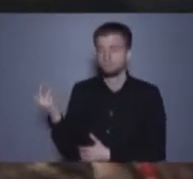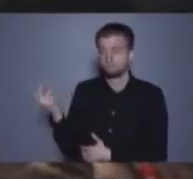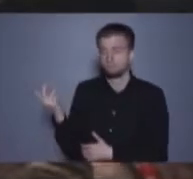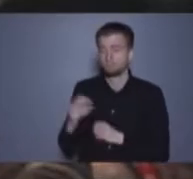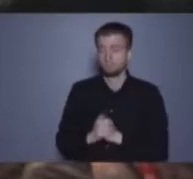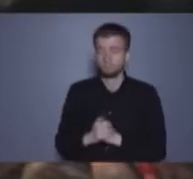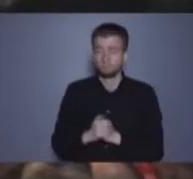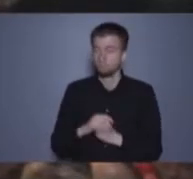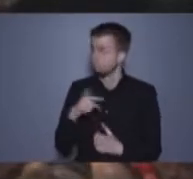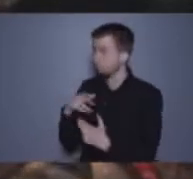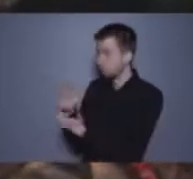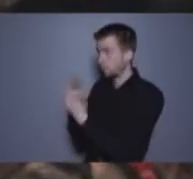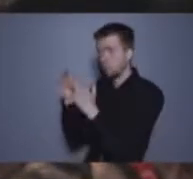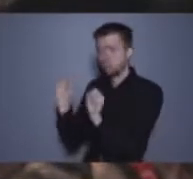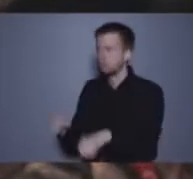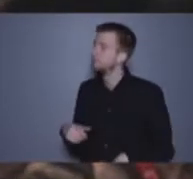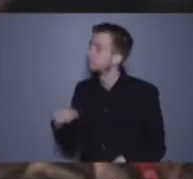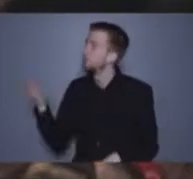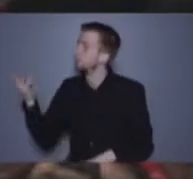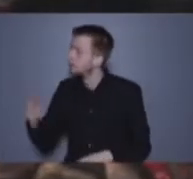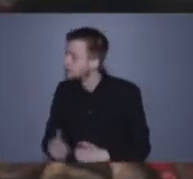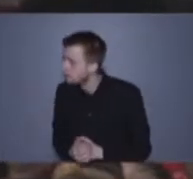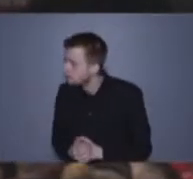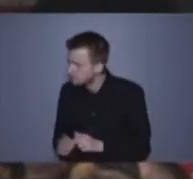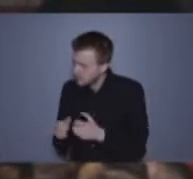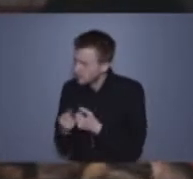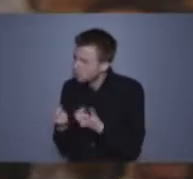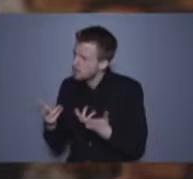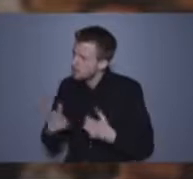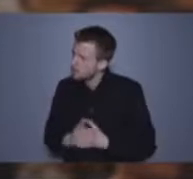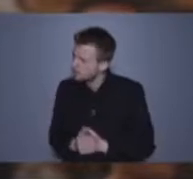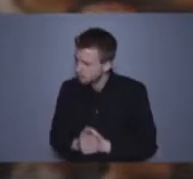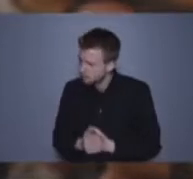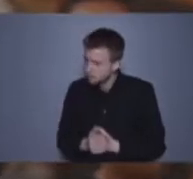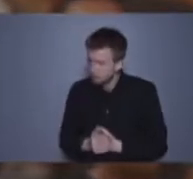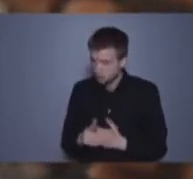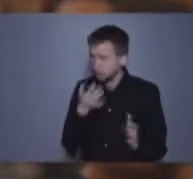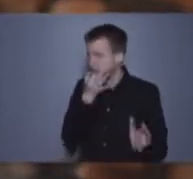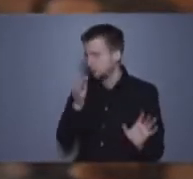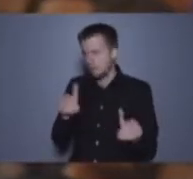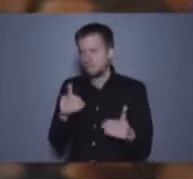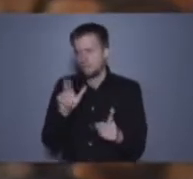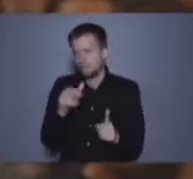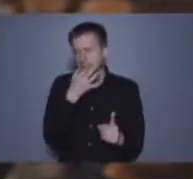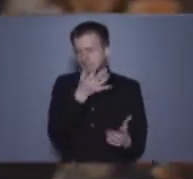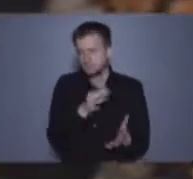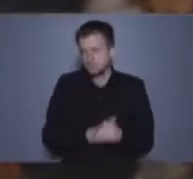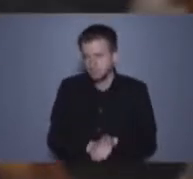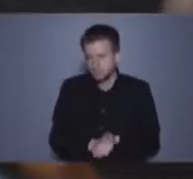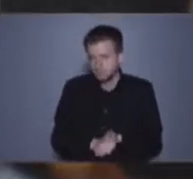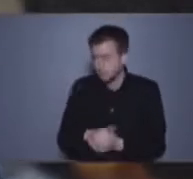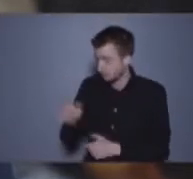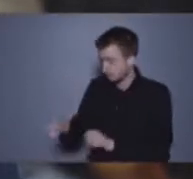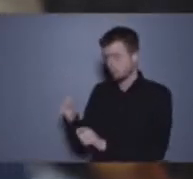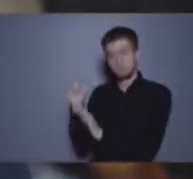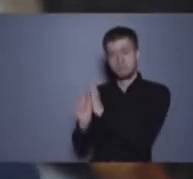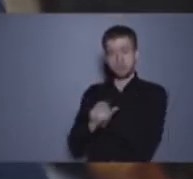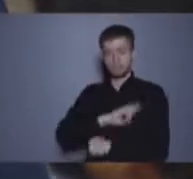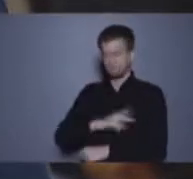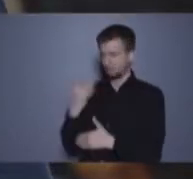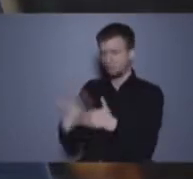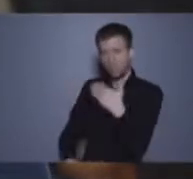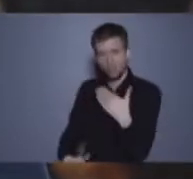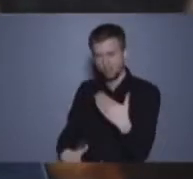Et nous, on pourrait leur dire, et combien ça coûte de faire partir, je vais vous le dire quand même dans un instant, les gens si tard, si